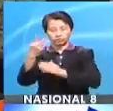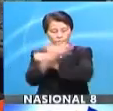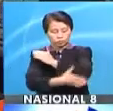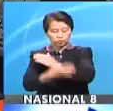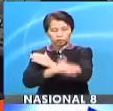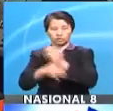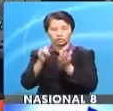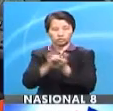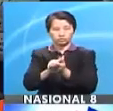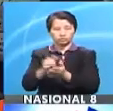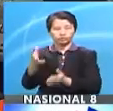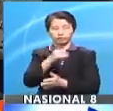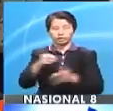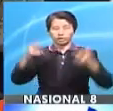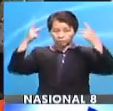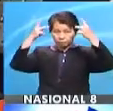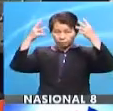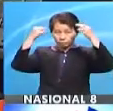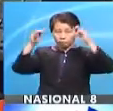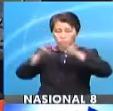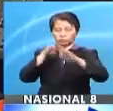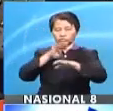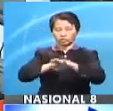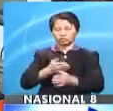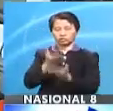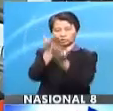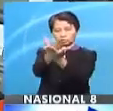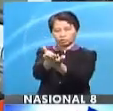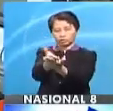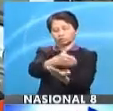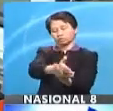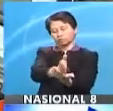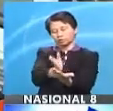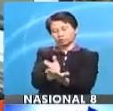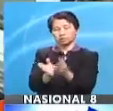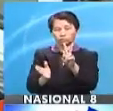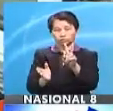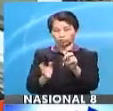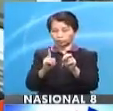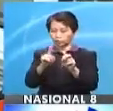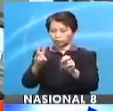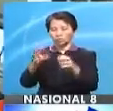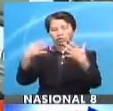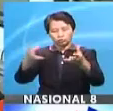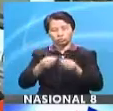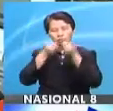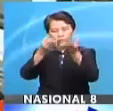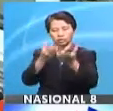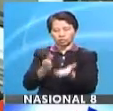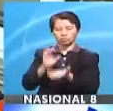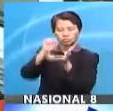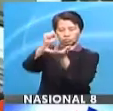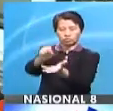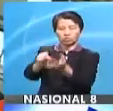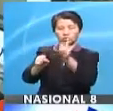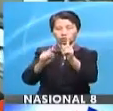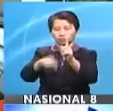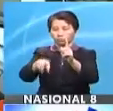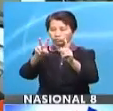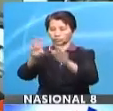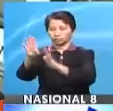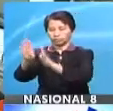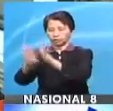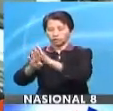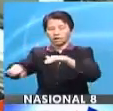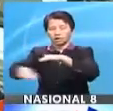itu selain itu Perdana Menteri sewaktu membentangkan bajet 2016 baru-baru ini telah mengumumkan peruntukan r.2 bilion